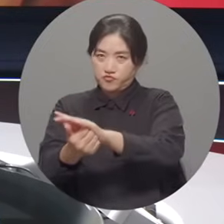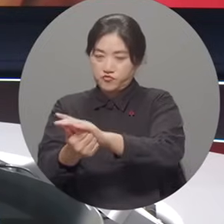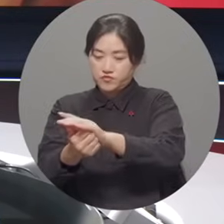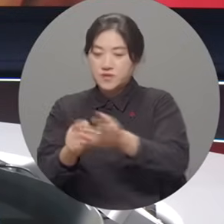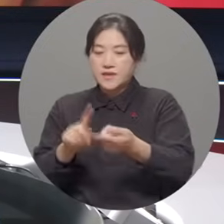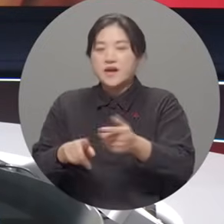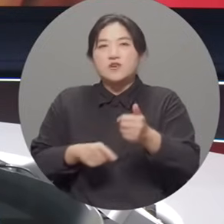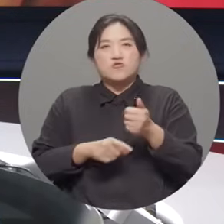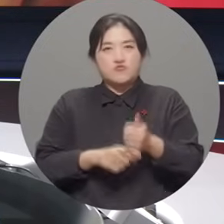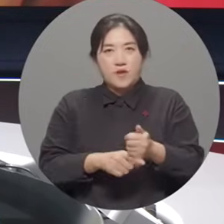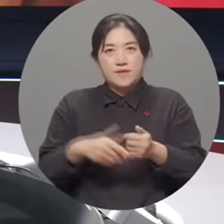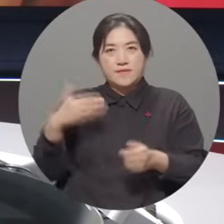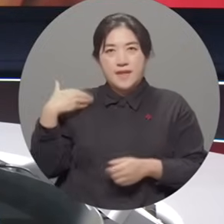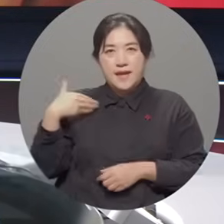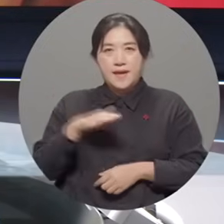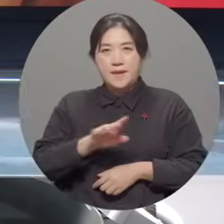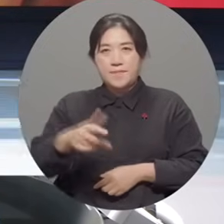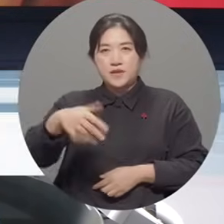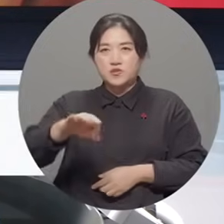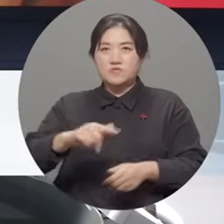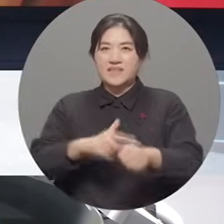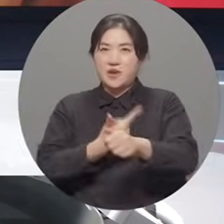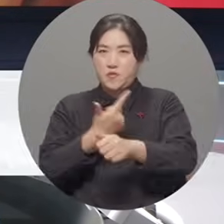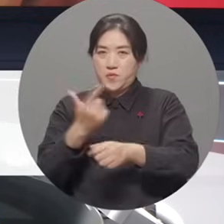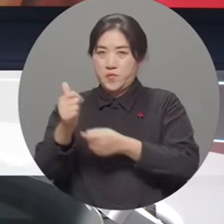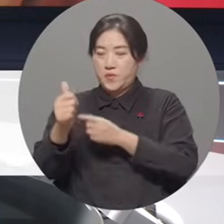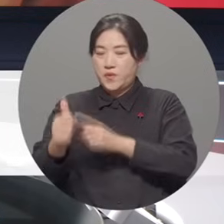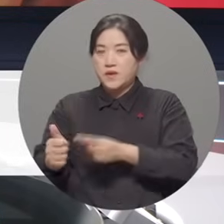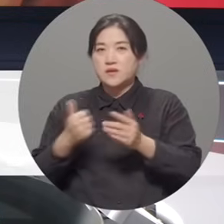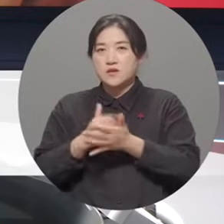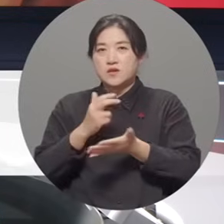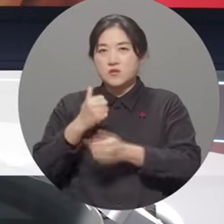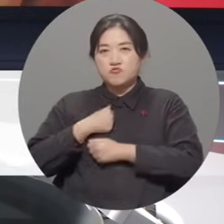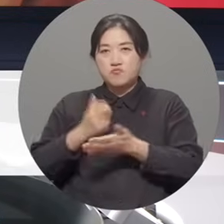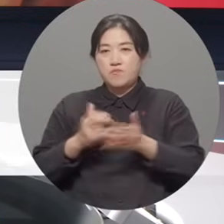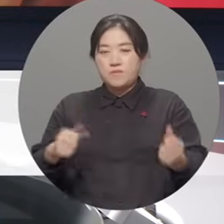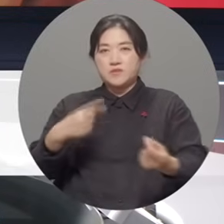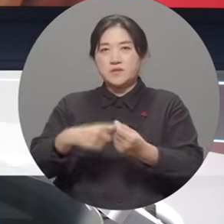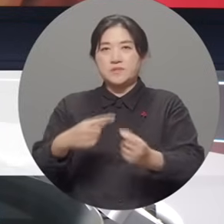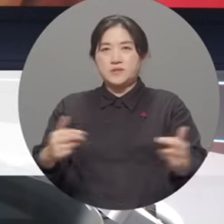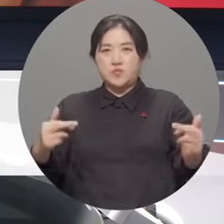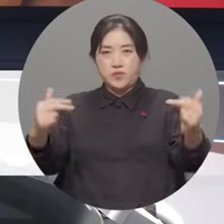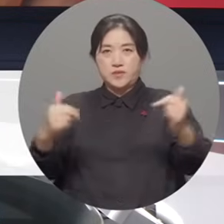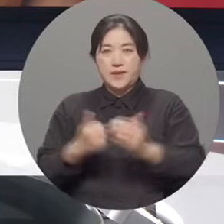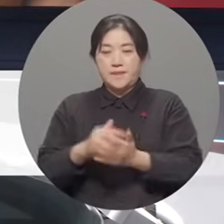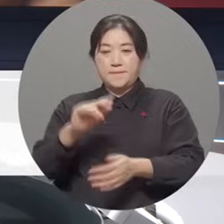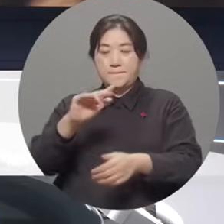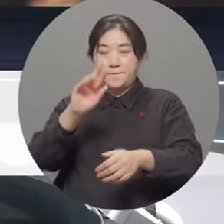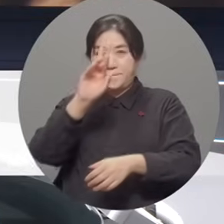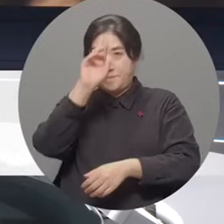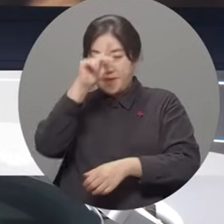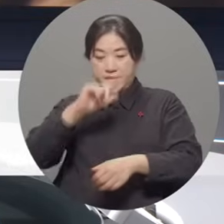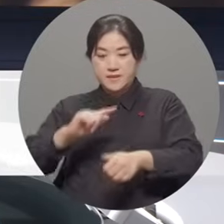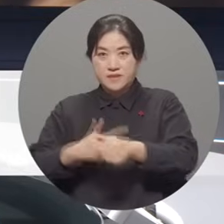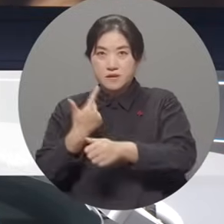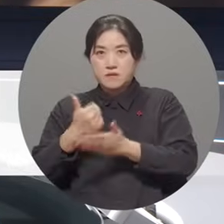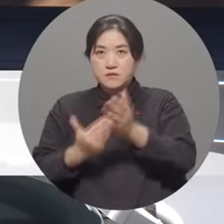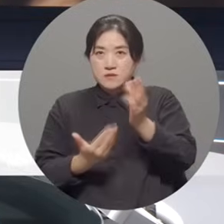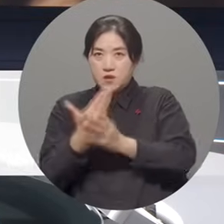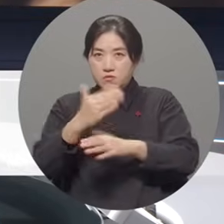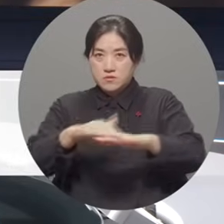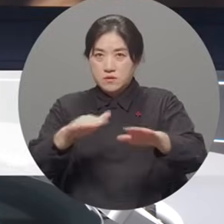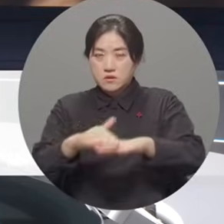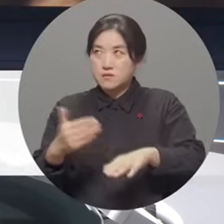수사단장이었던 박정훈 대령에 대한 군사법원의 첫 번째 공판이 오늘 열렸습니다. 박 대령은 사고 처리 과정에 외압